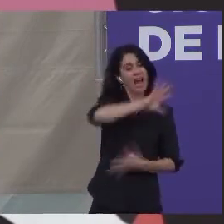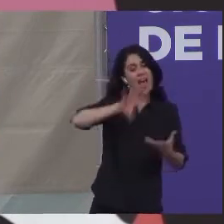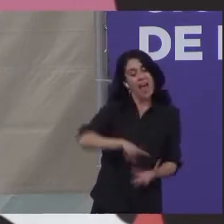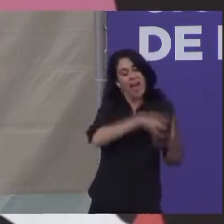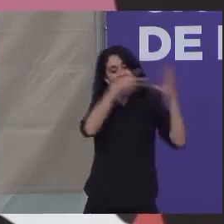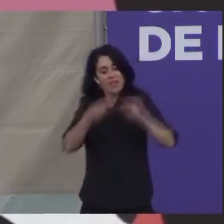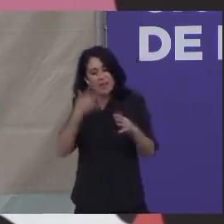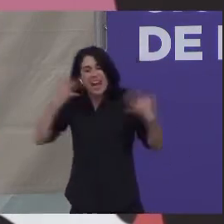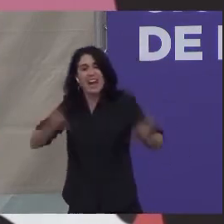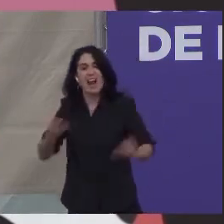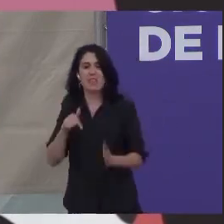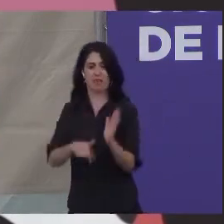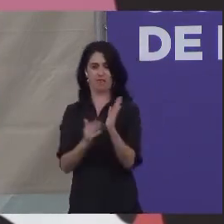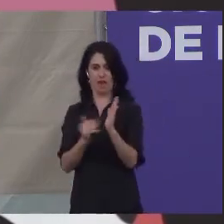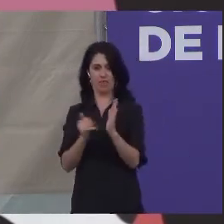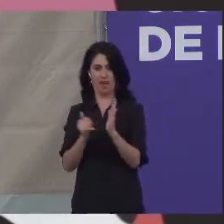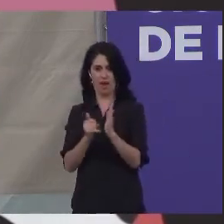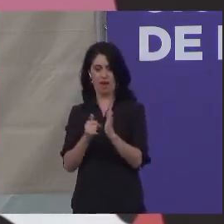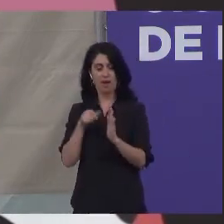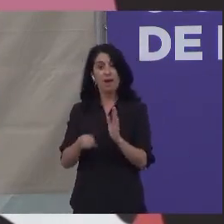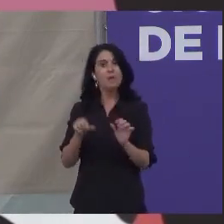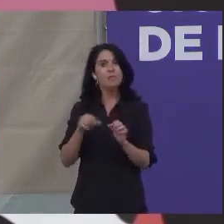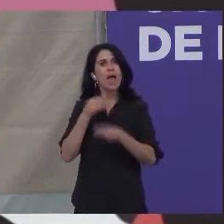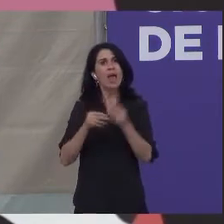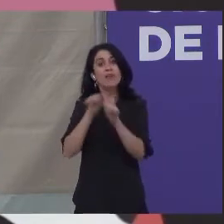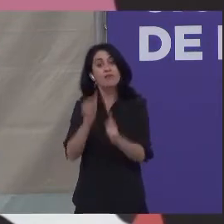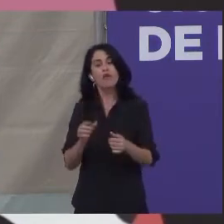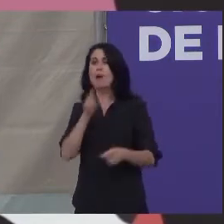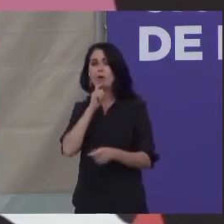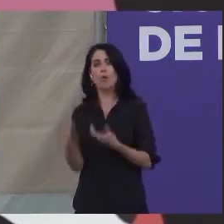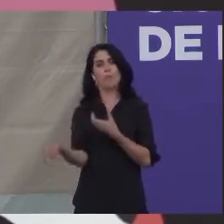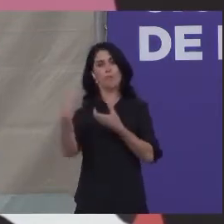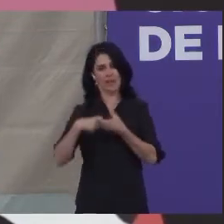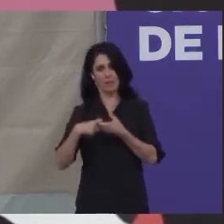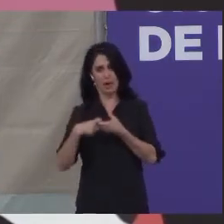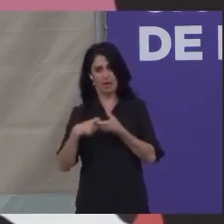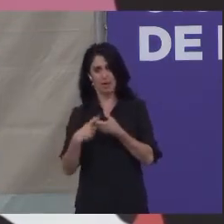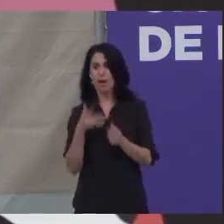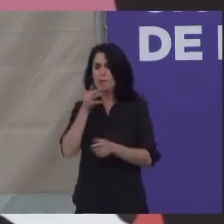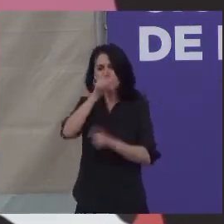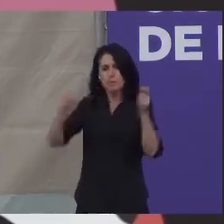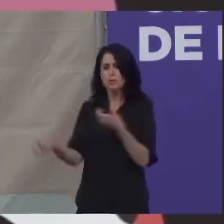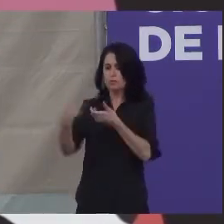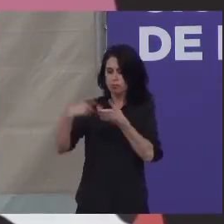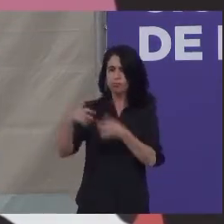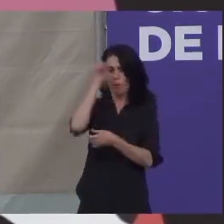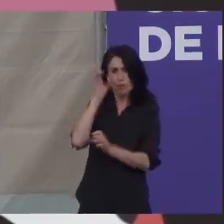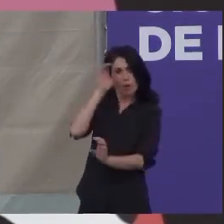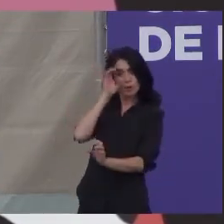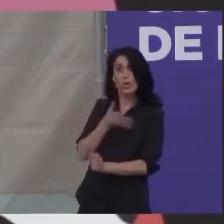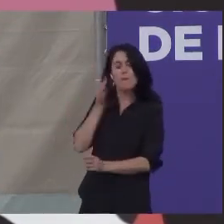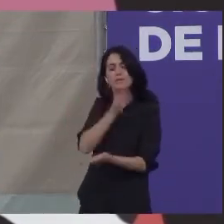a la nostra realitat valenciana i de fer-ho d'una forma participativa, participada i compromesa amb la nostra gent.